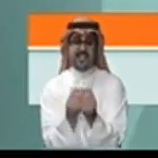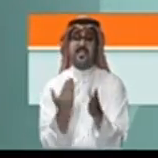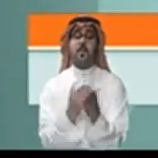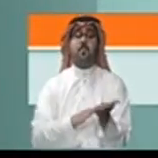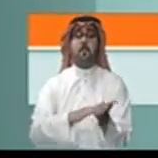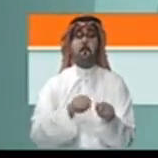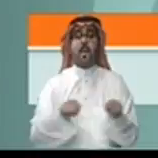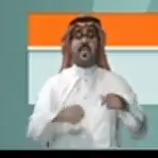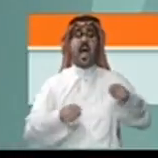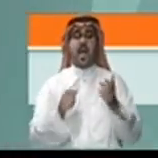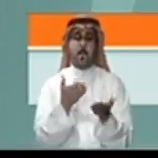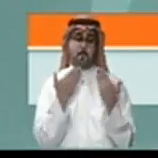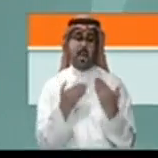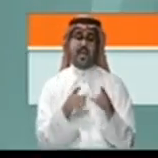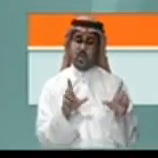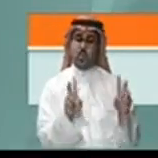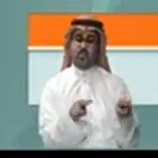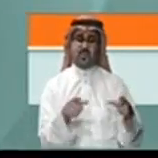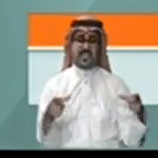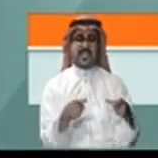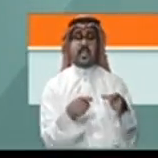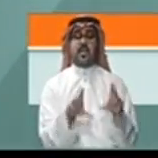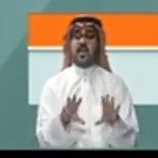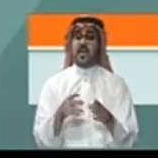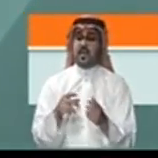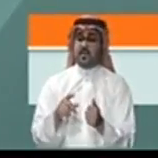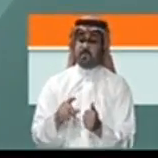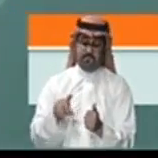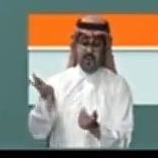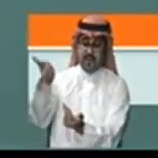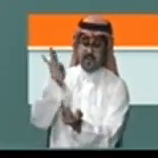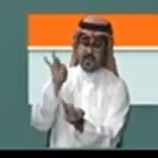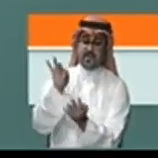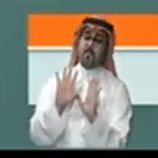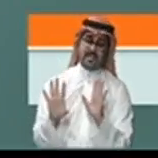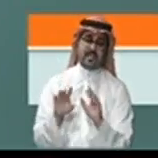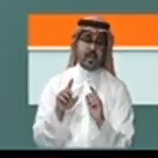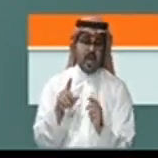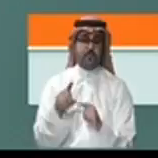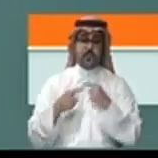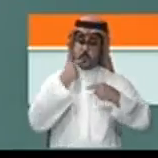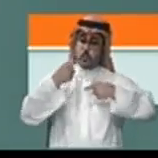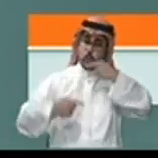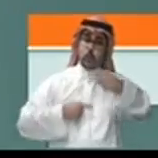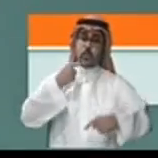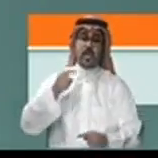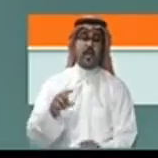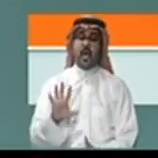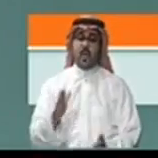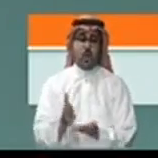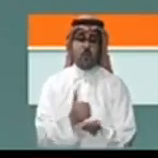الإسلامية واستشعار مسؤولية قائد هذه الأمة المباركة الملك سلمان الله يحفظه بأهمية مد